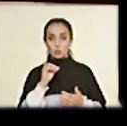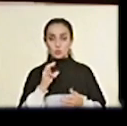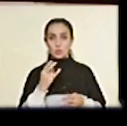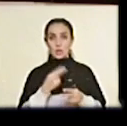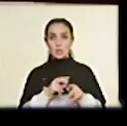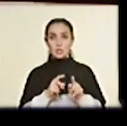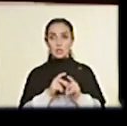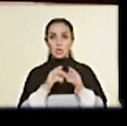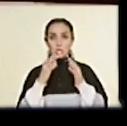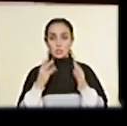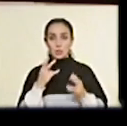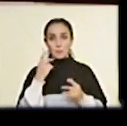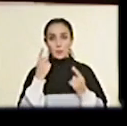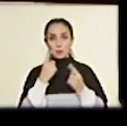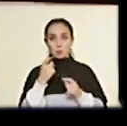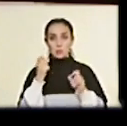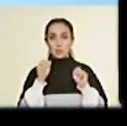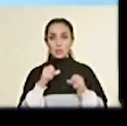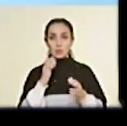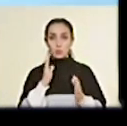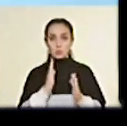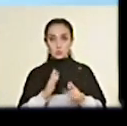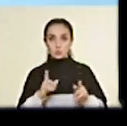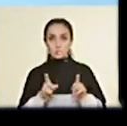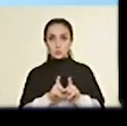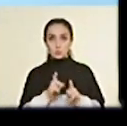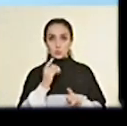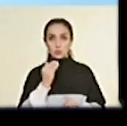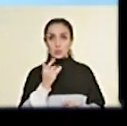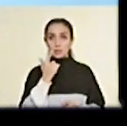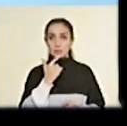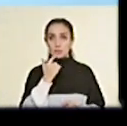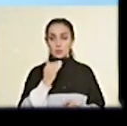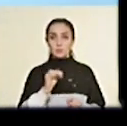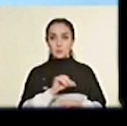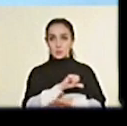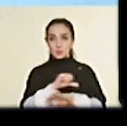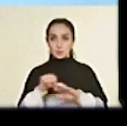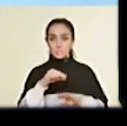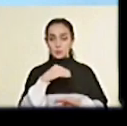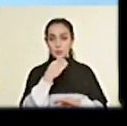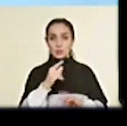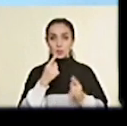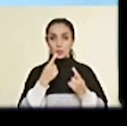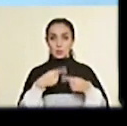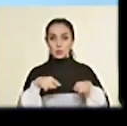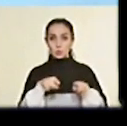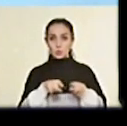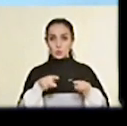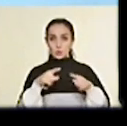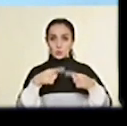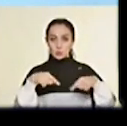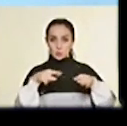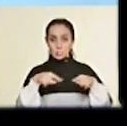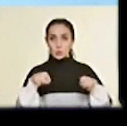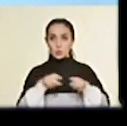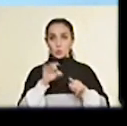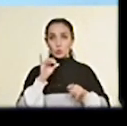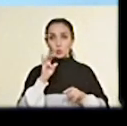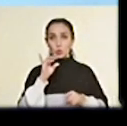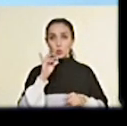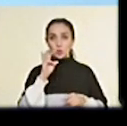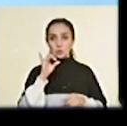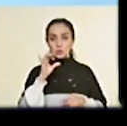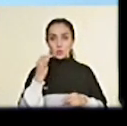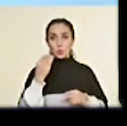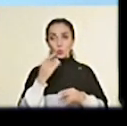ancha ma'lumotlarga ega bo'lishimiz mumkin. Ya'ni mana qizil rang bilan berilgan hududlar bu qadimgi Yunoniston hududlari